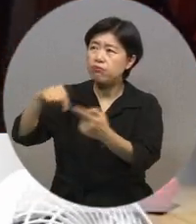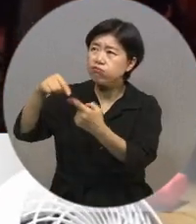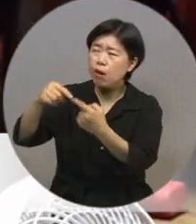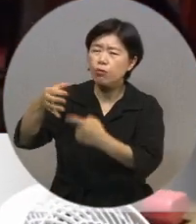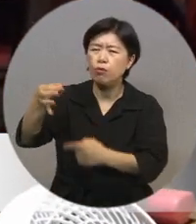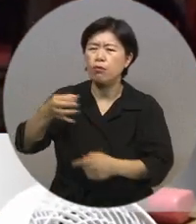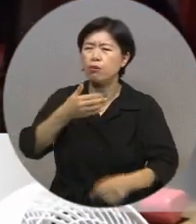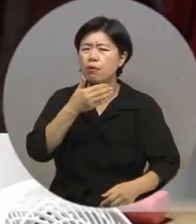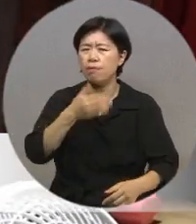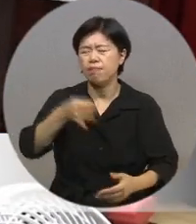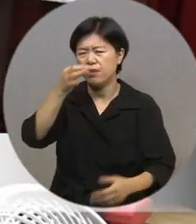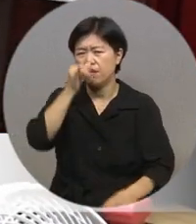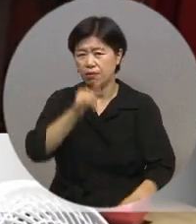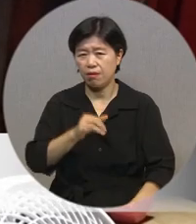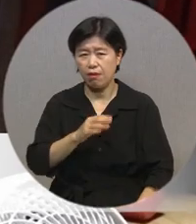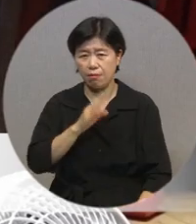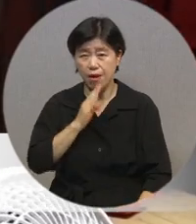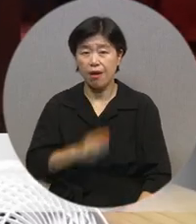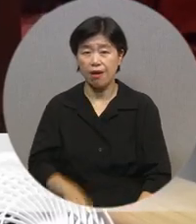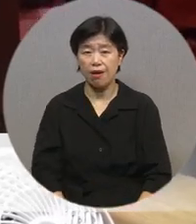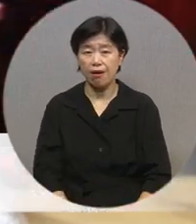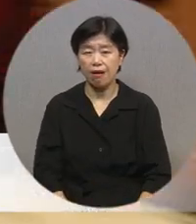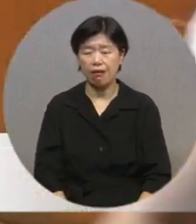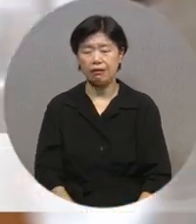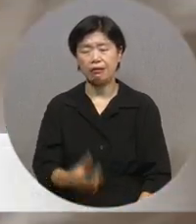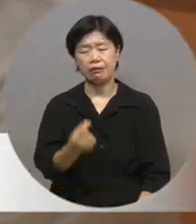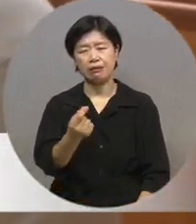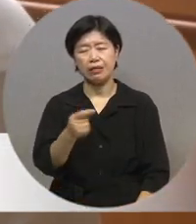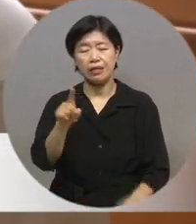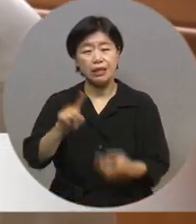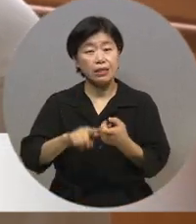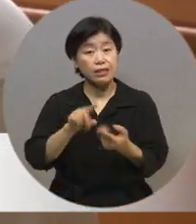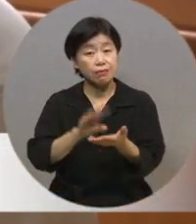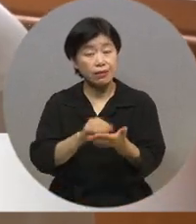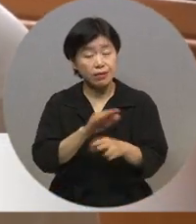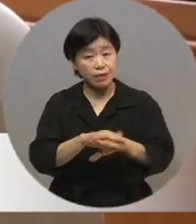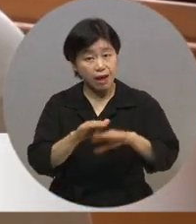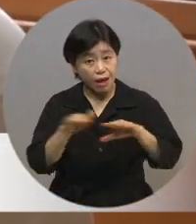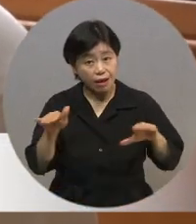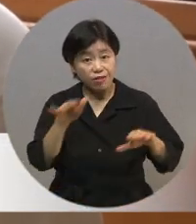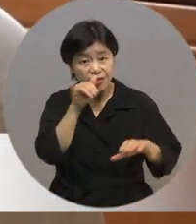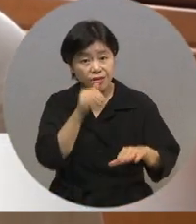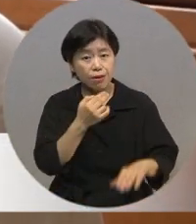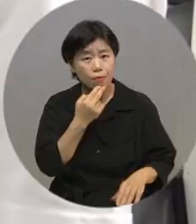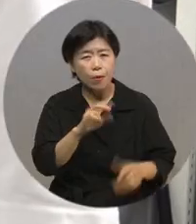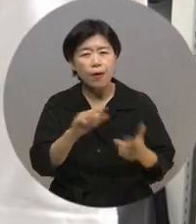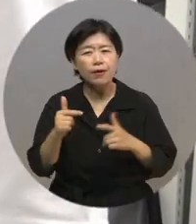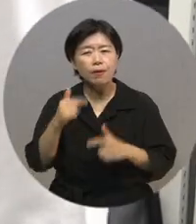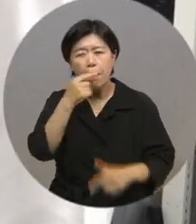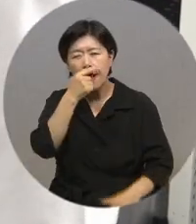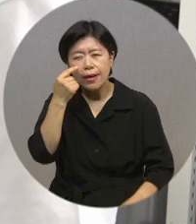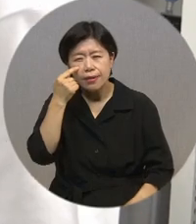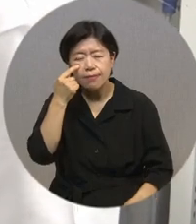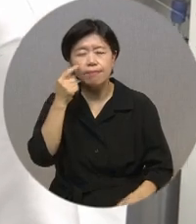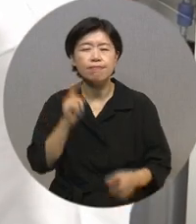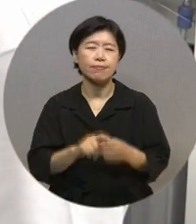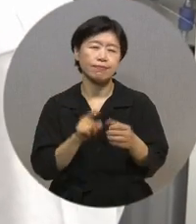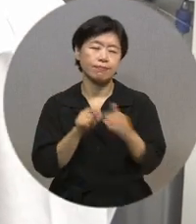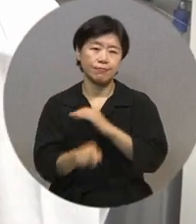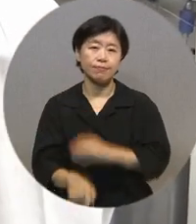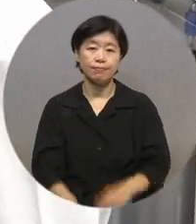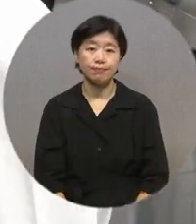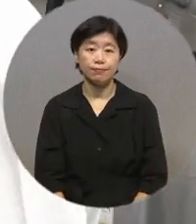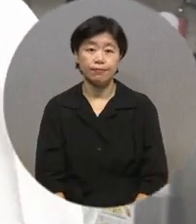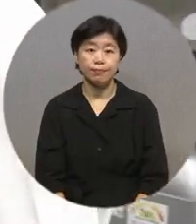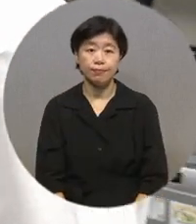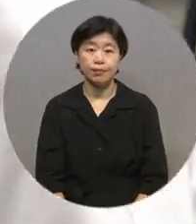또 설치해 놓으니까 전기료 때문에 걱정들 하시니까 또 그 문제는 잘 해결되고 있나. 오 시장은 가용할